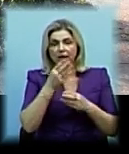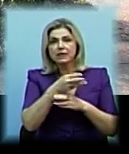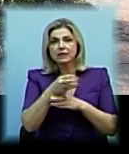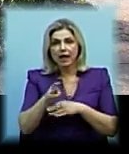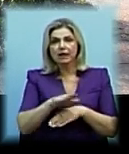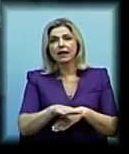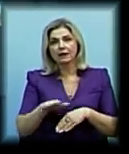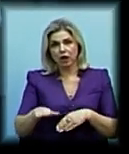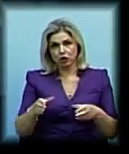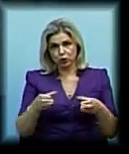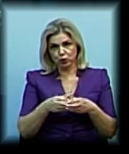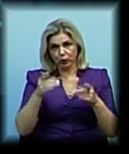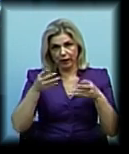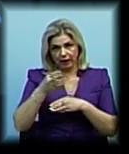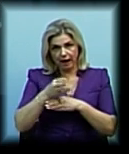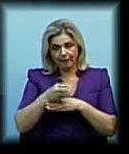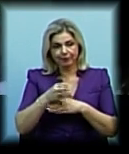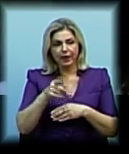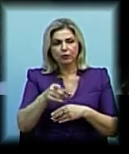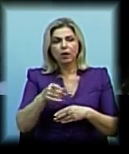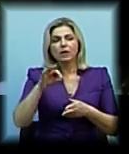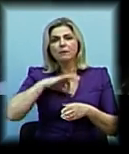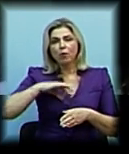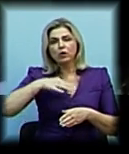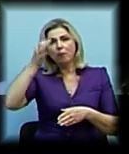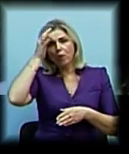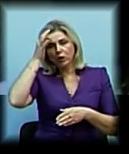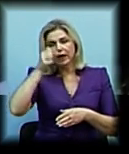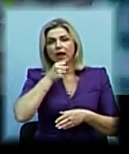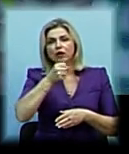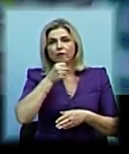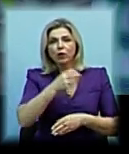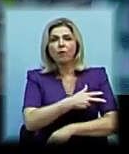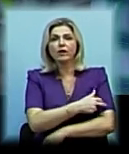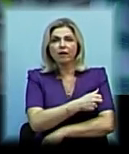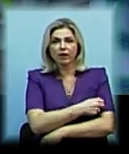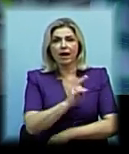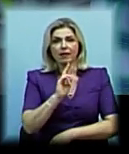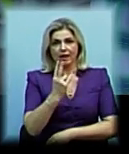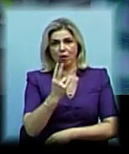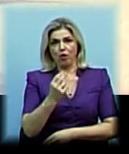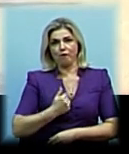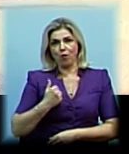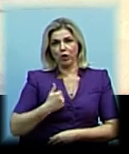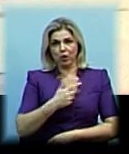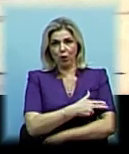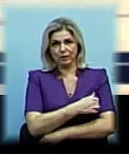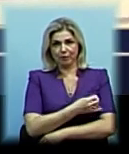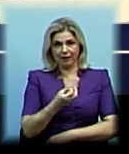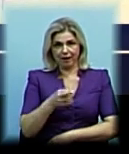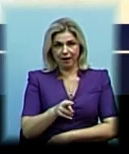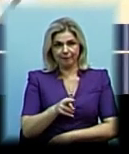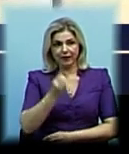дитячою студією. У стрічці використані спогади та інтерв'ю медиків Миколаївського військового госпіталю. Завдяки цьому